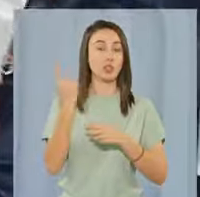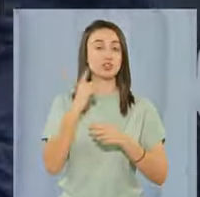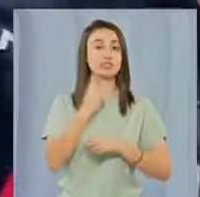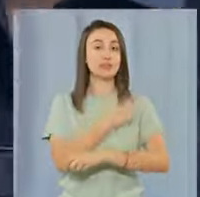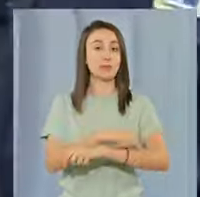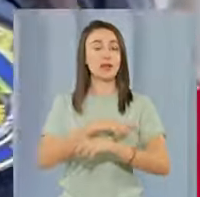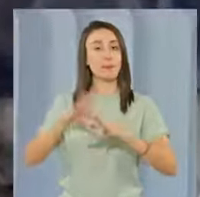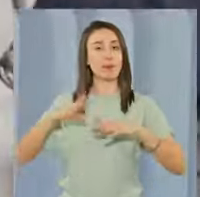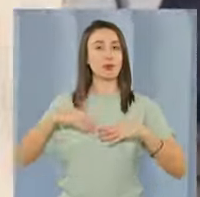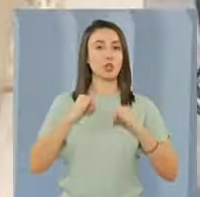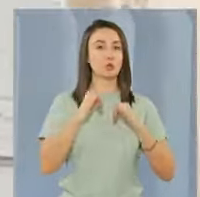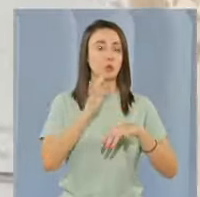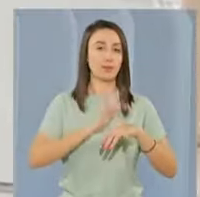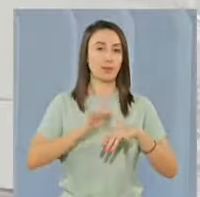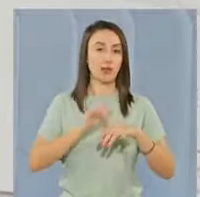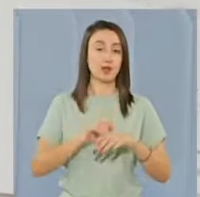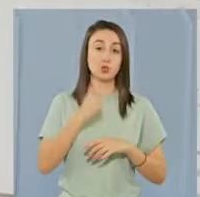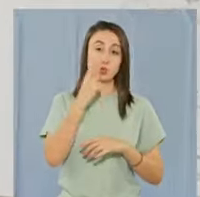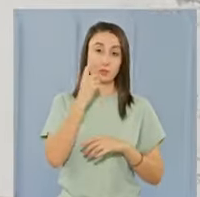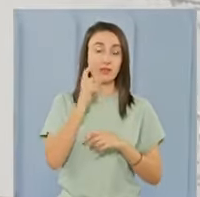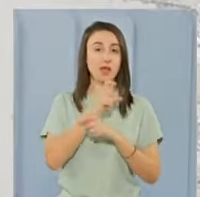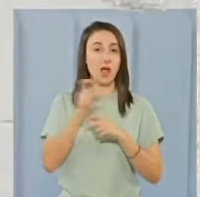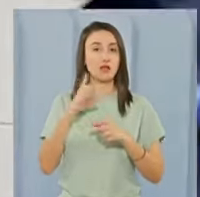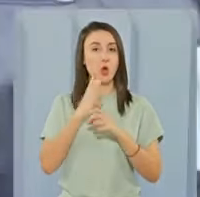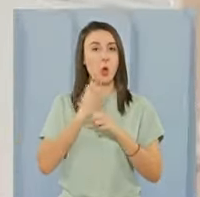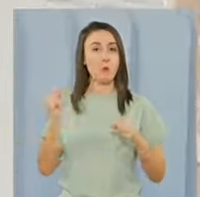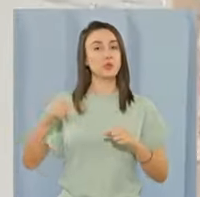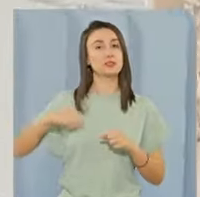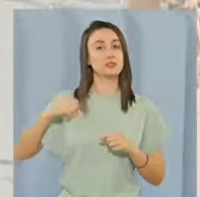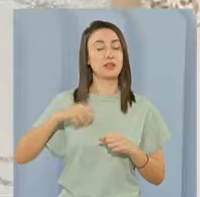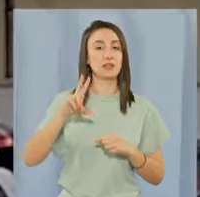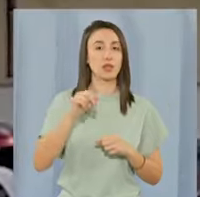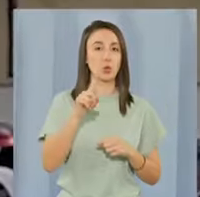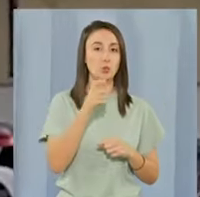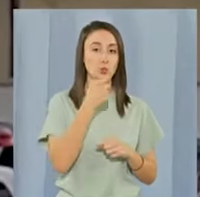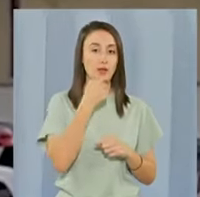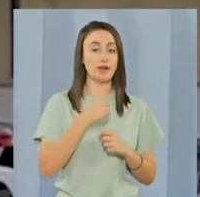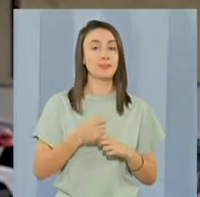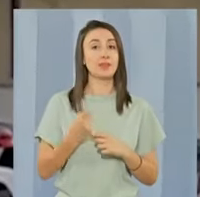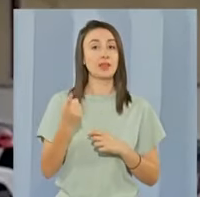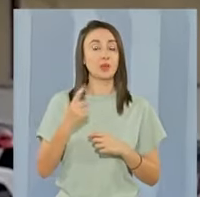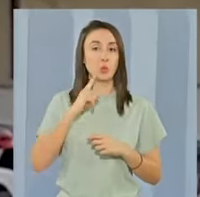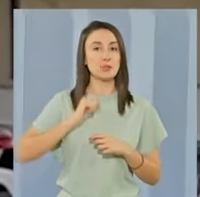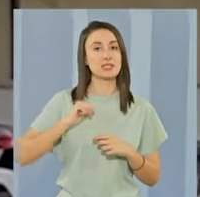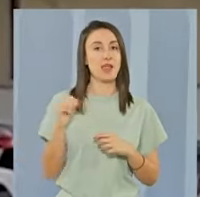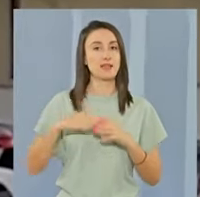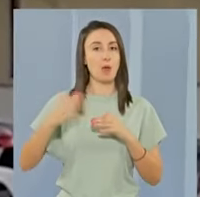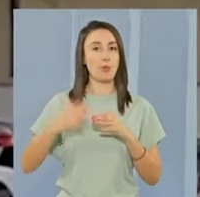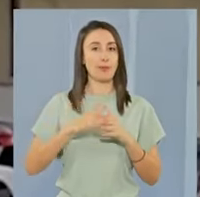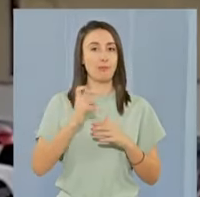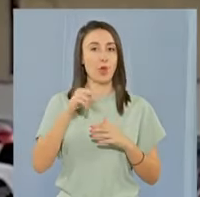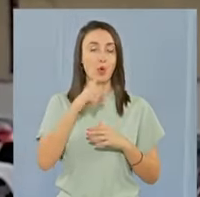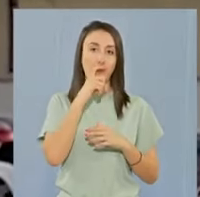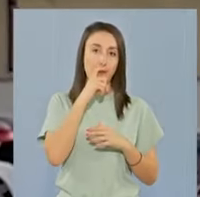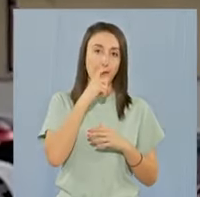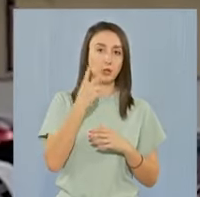spital și primește îngrijiri medicale. Suspecții în cazul uciderii tinerei de 31 de ani, originară dintr-un sat din Bihor, sunt un